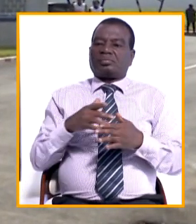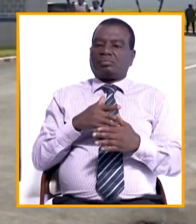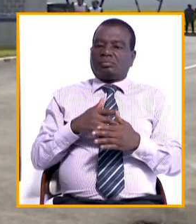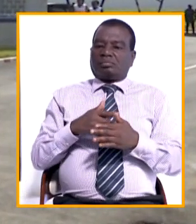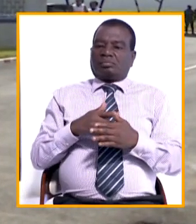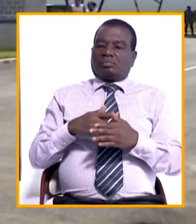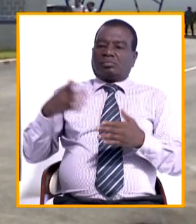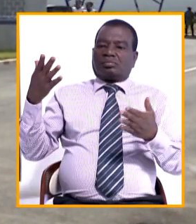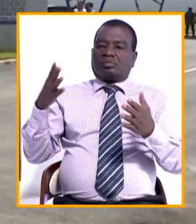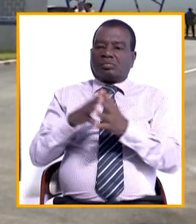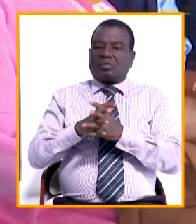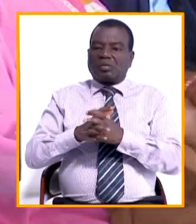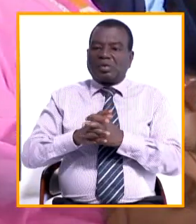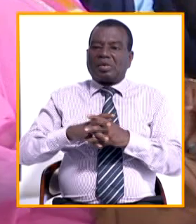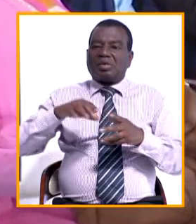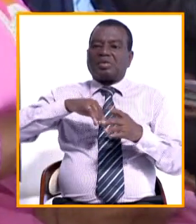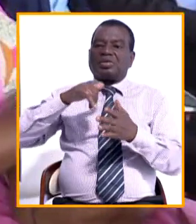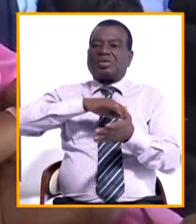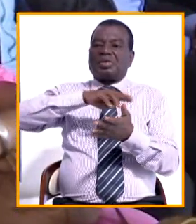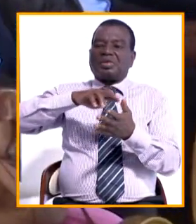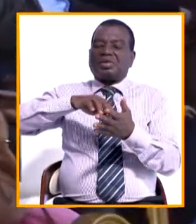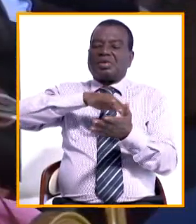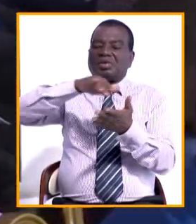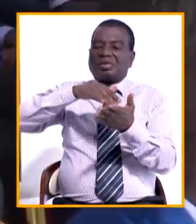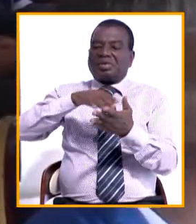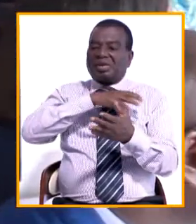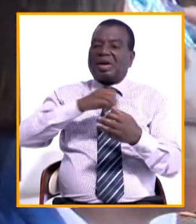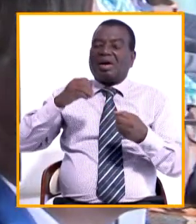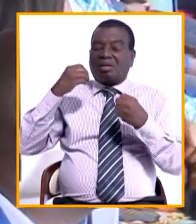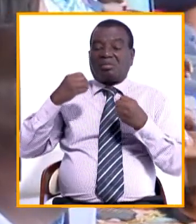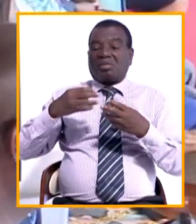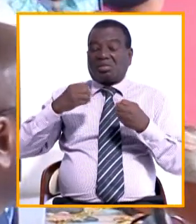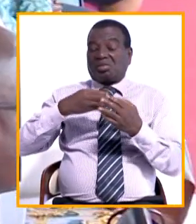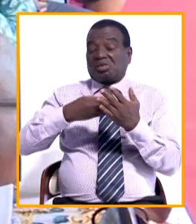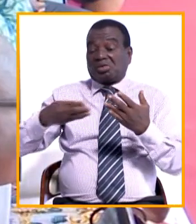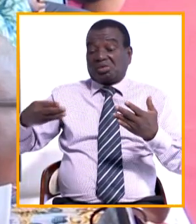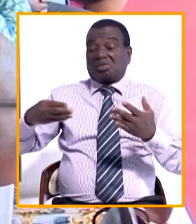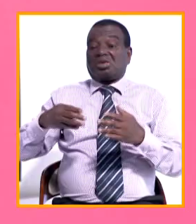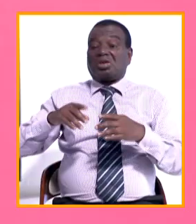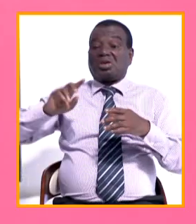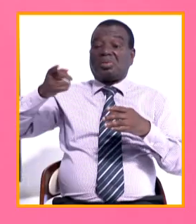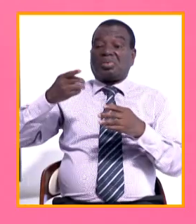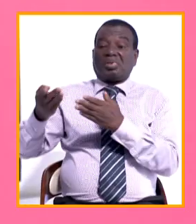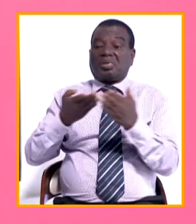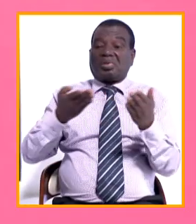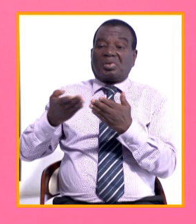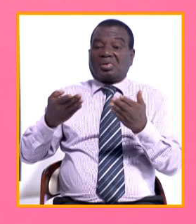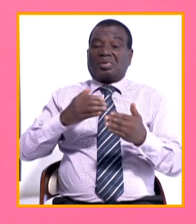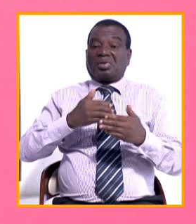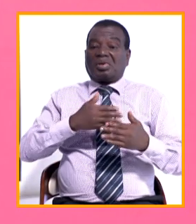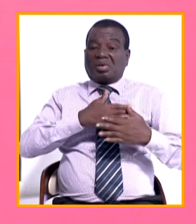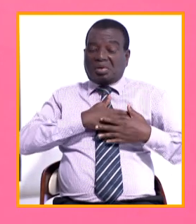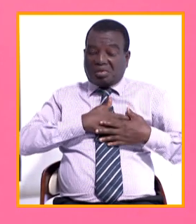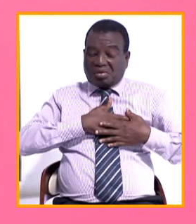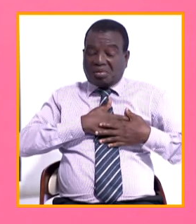ce jour, en termes d'équipement, de plateau technique, d'accessibilité financière au traitement anticancéreux, le premier service de radiothérapie